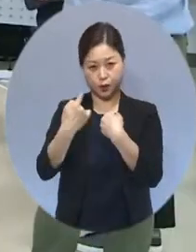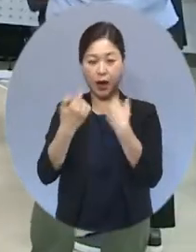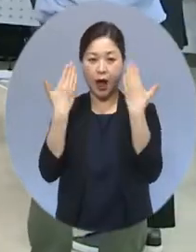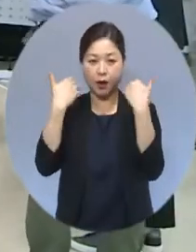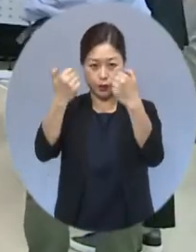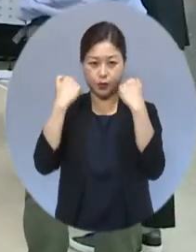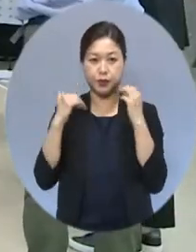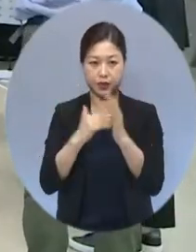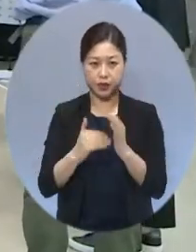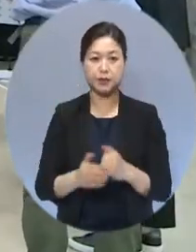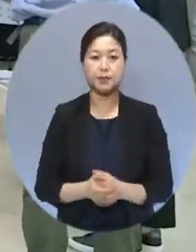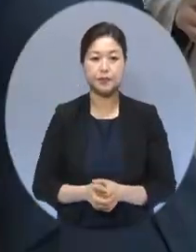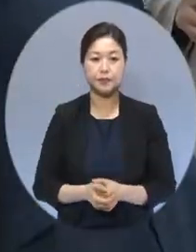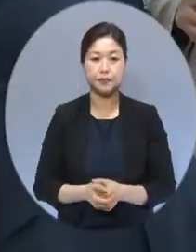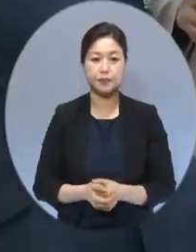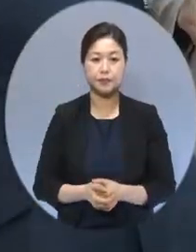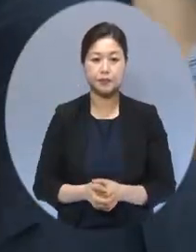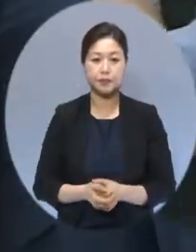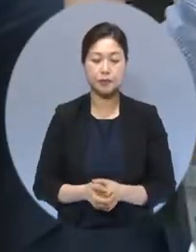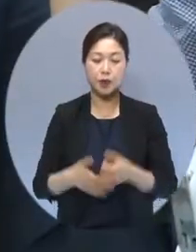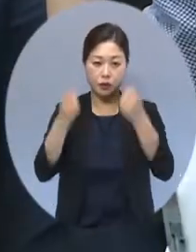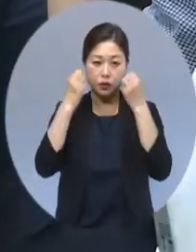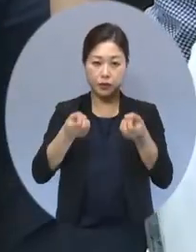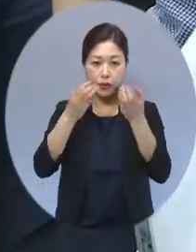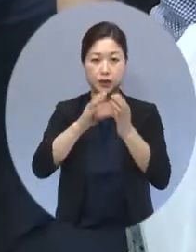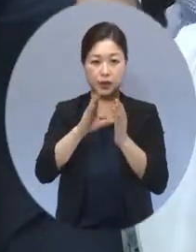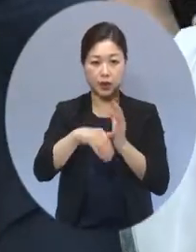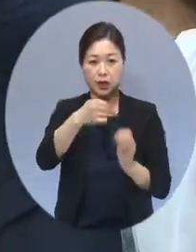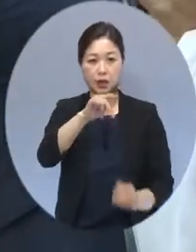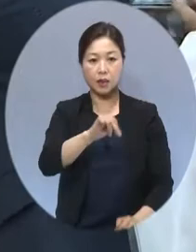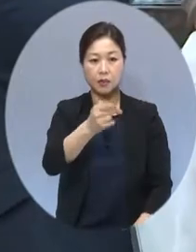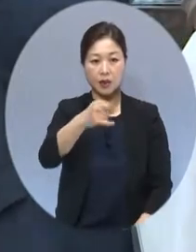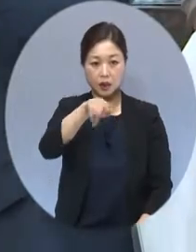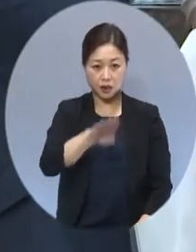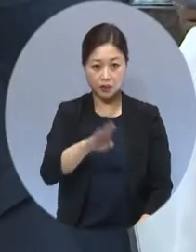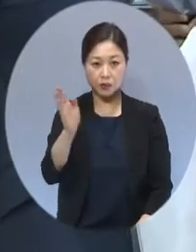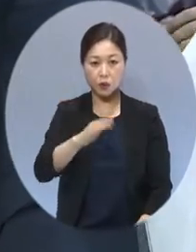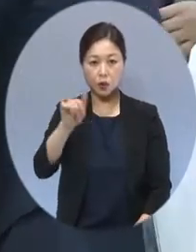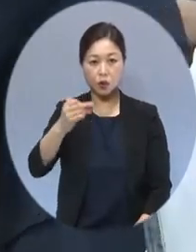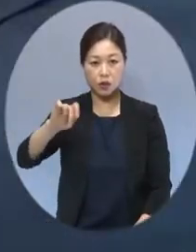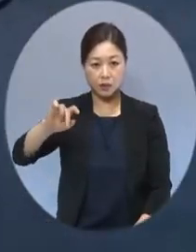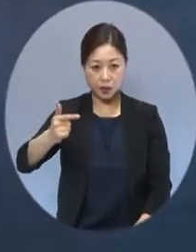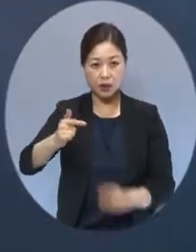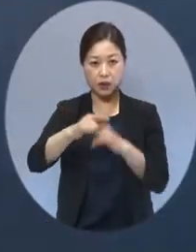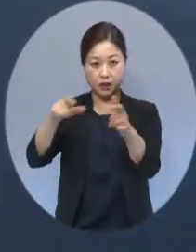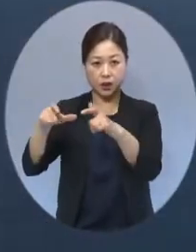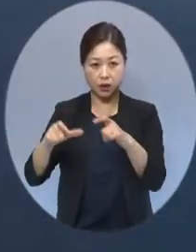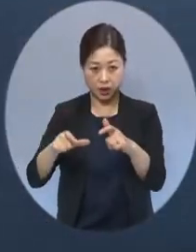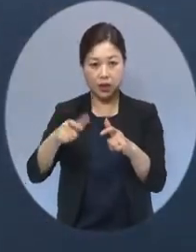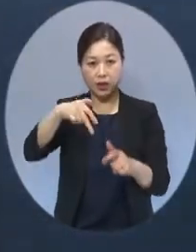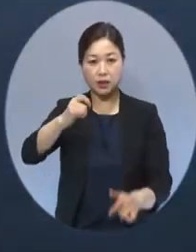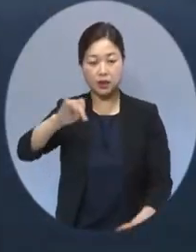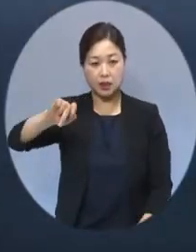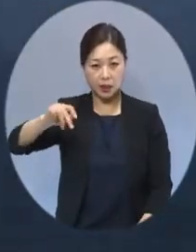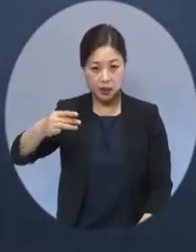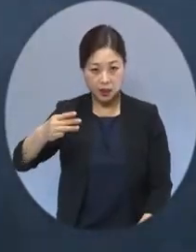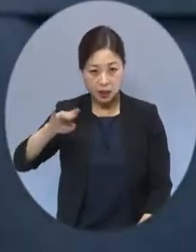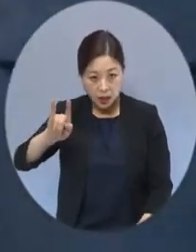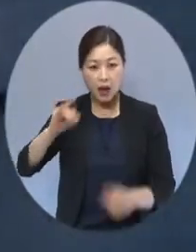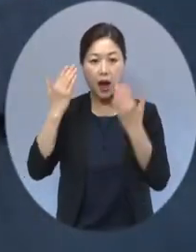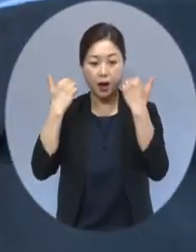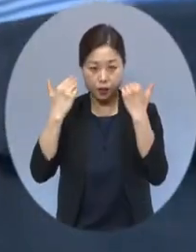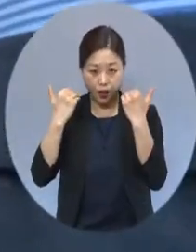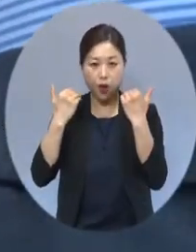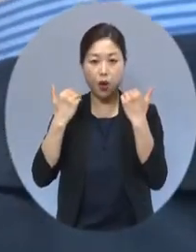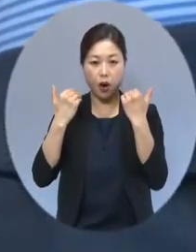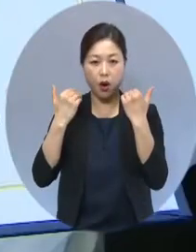졸업식을 가졌습니다. 이날 졸업식에서는 삼례읍과 고산면지역 진달래 학교 학력 인정반